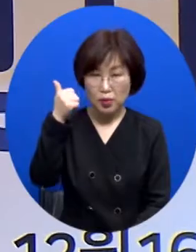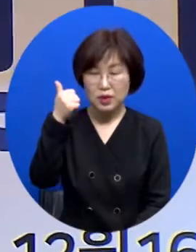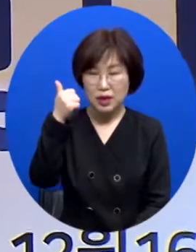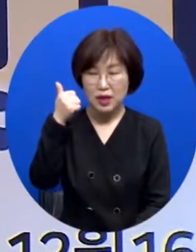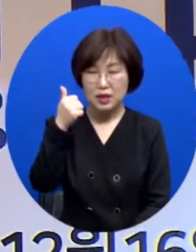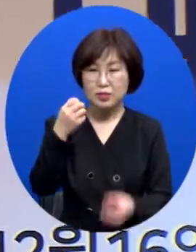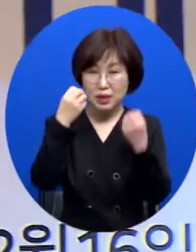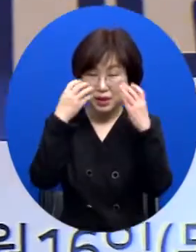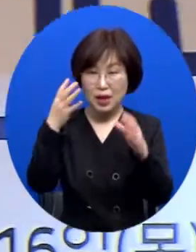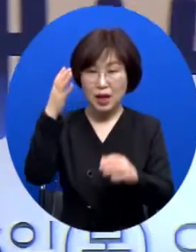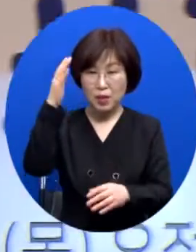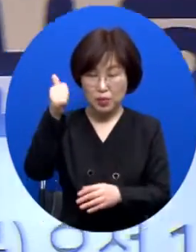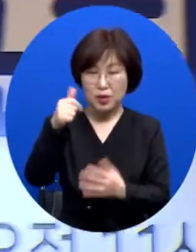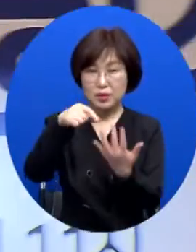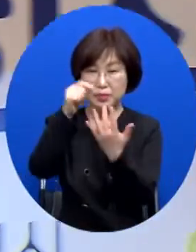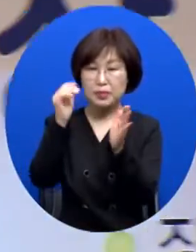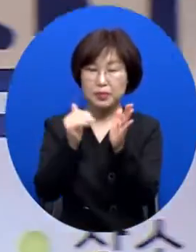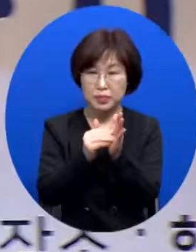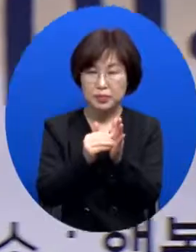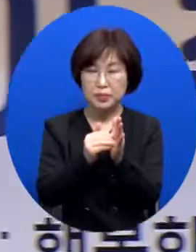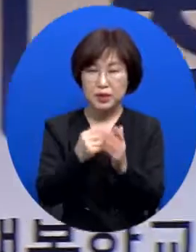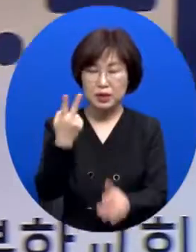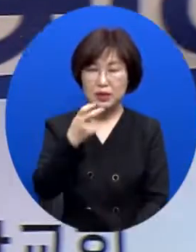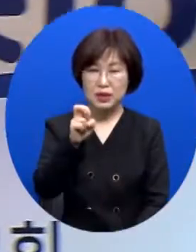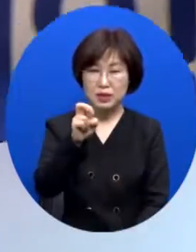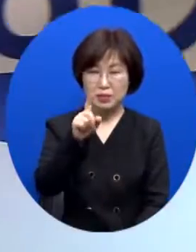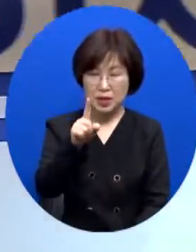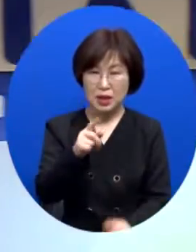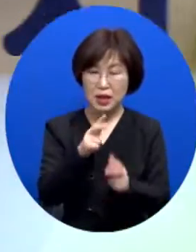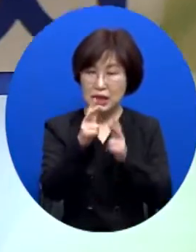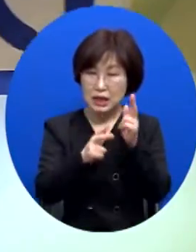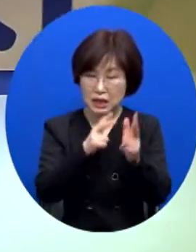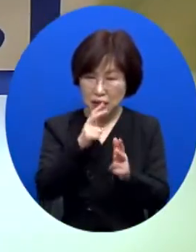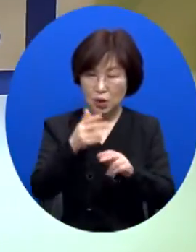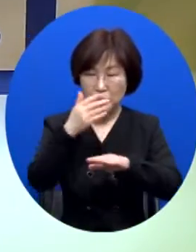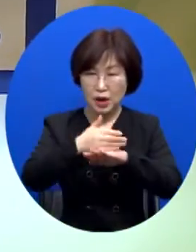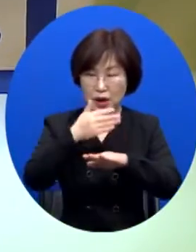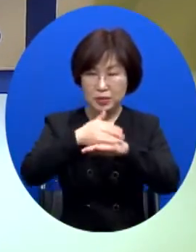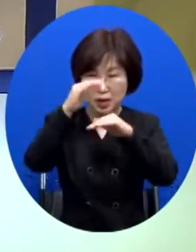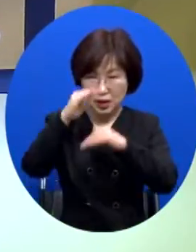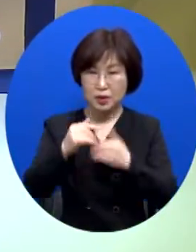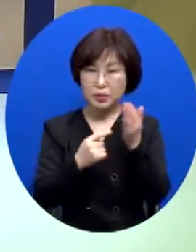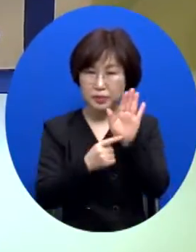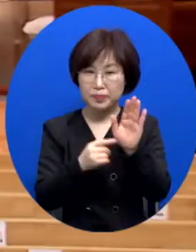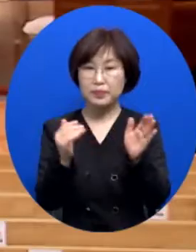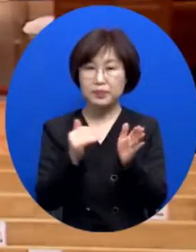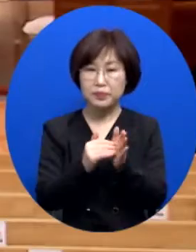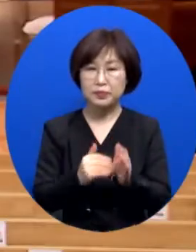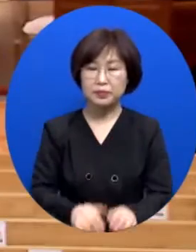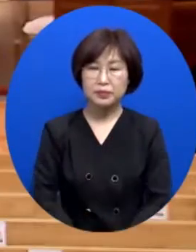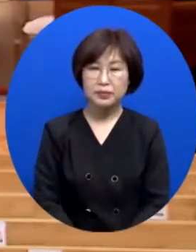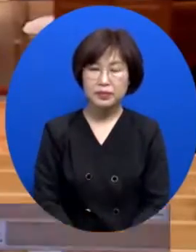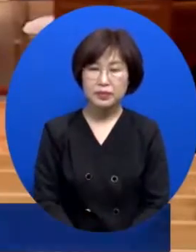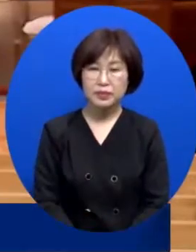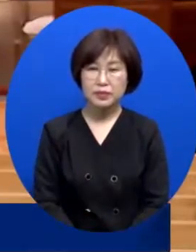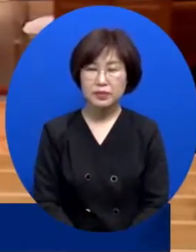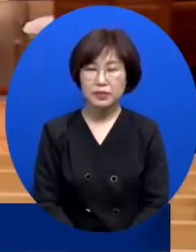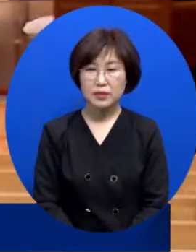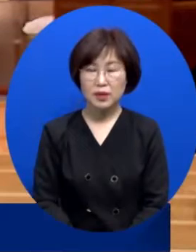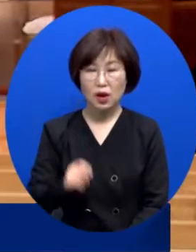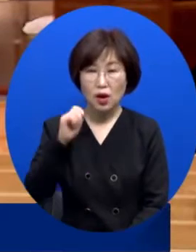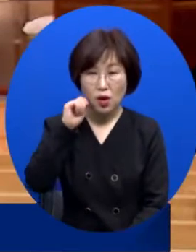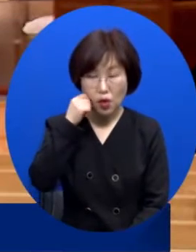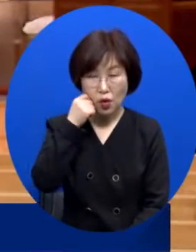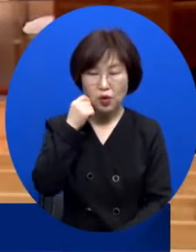대표 회장으로 선출 했으며 2021년 사업과 감사 보고를 진행했습니다 이제 이렇게 어려운 교회들과